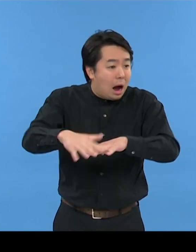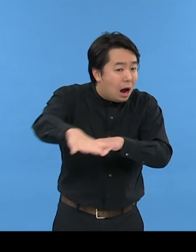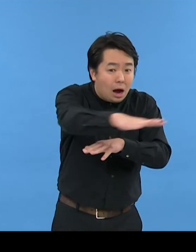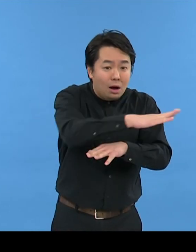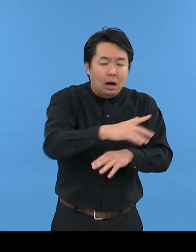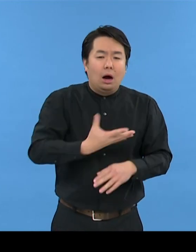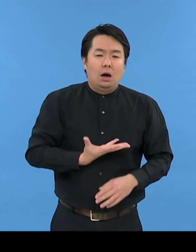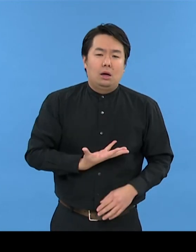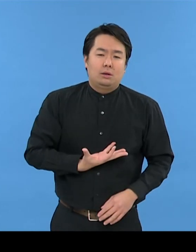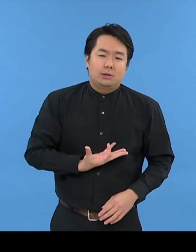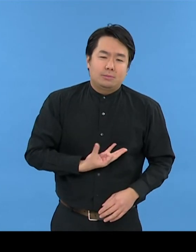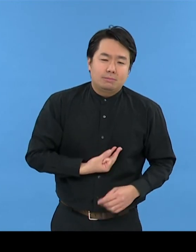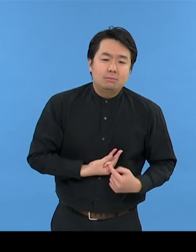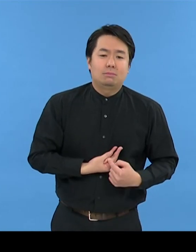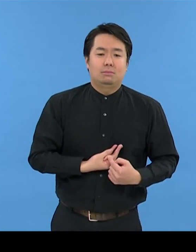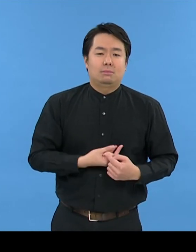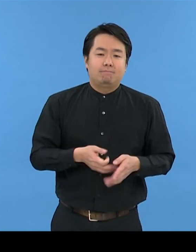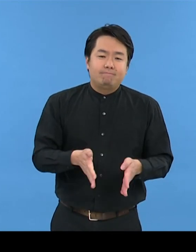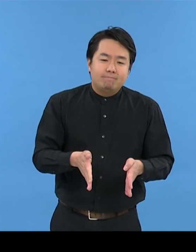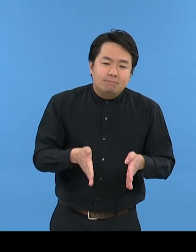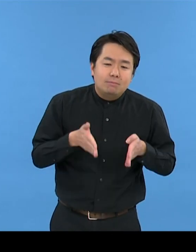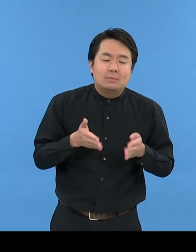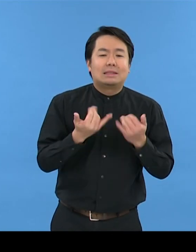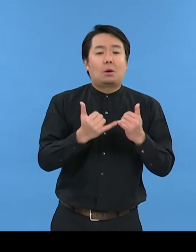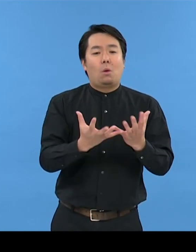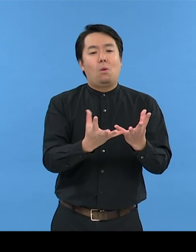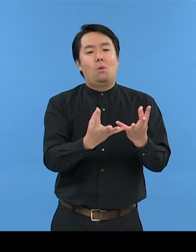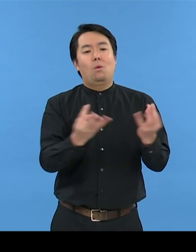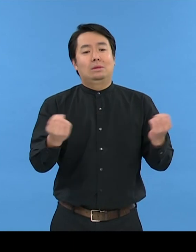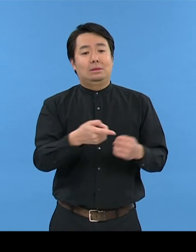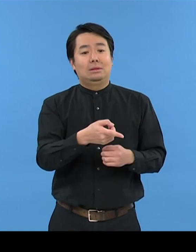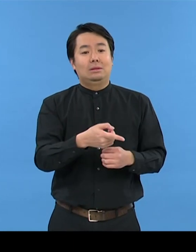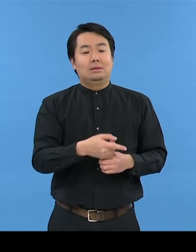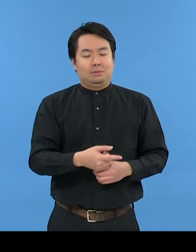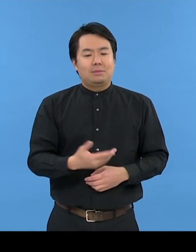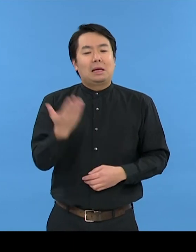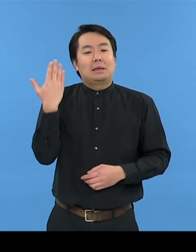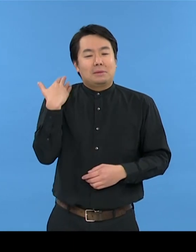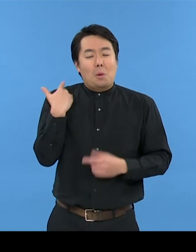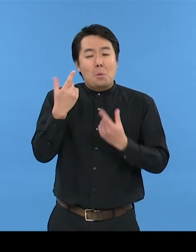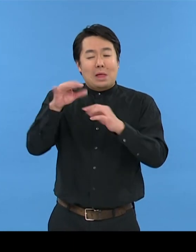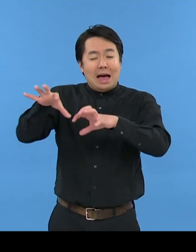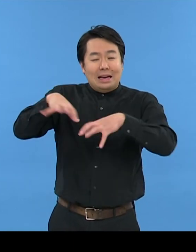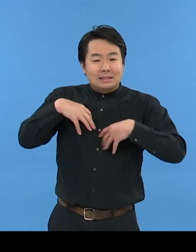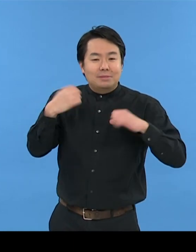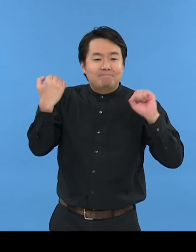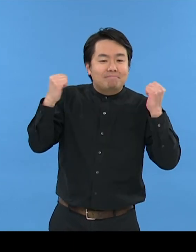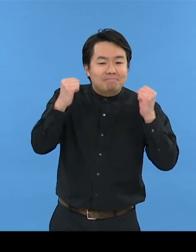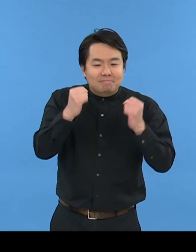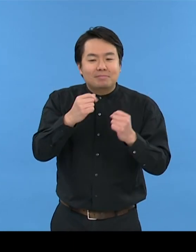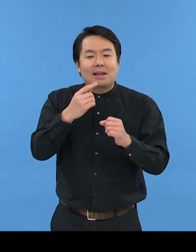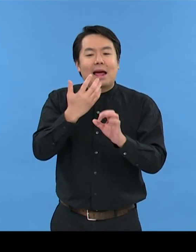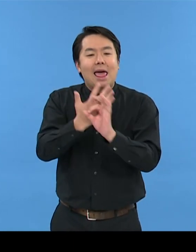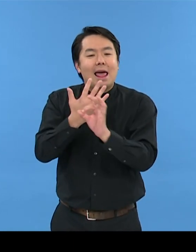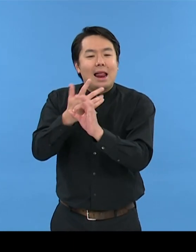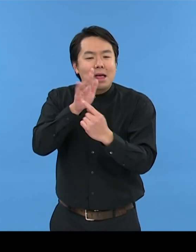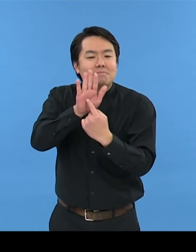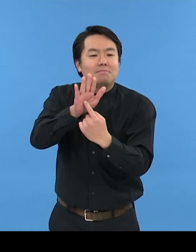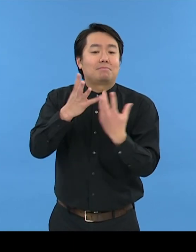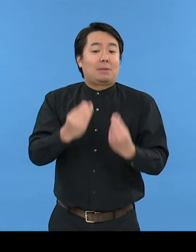多くの人はですね本当に気が弱くてですね私たちのロールプレイって言ってあの私なんか